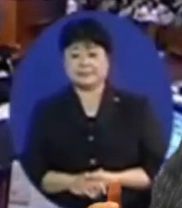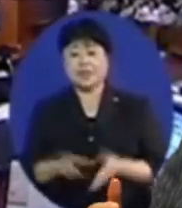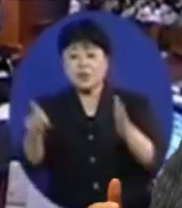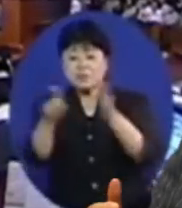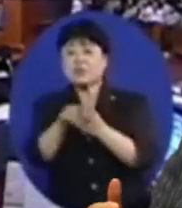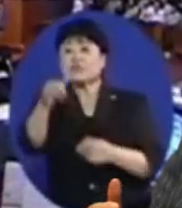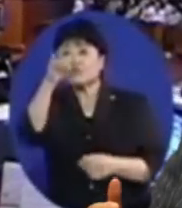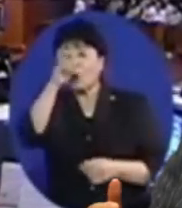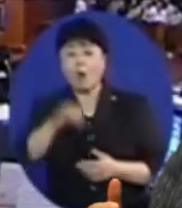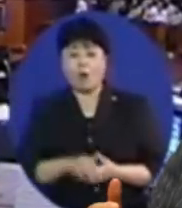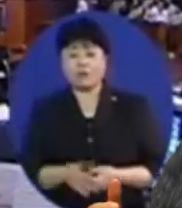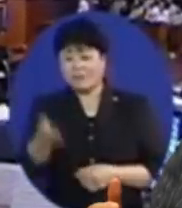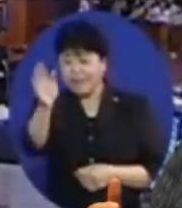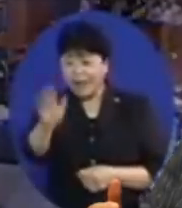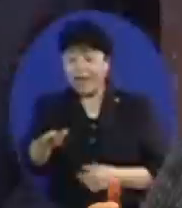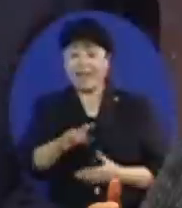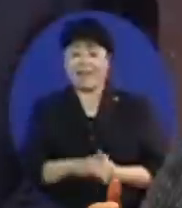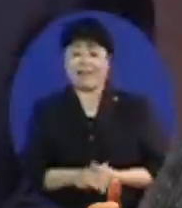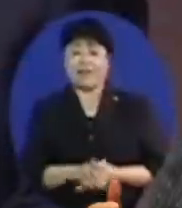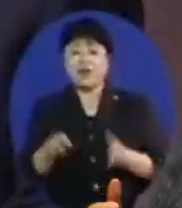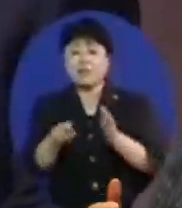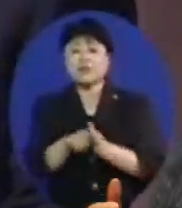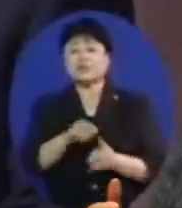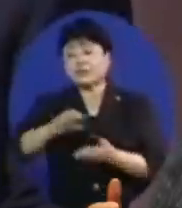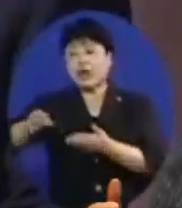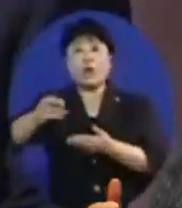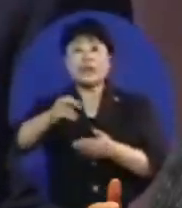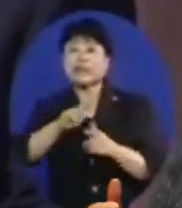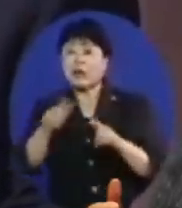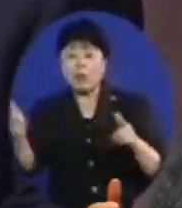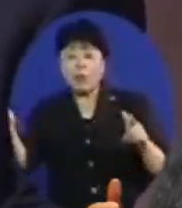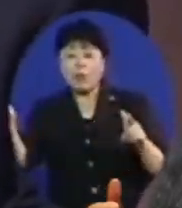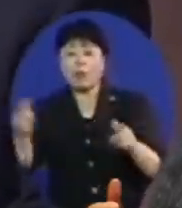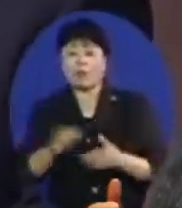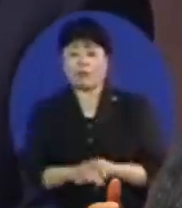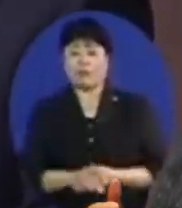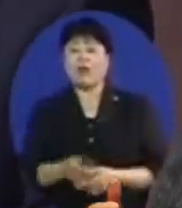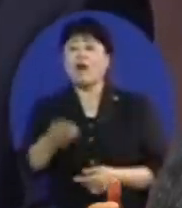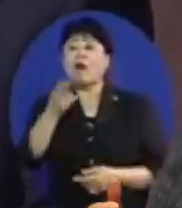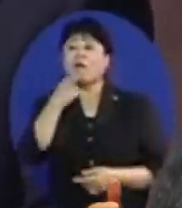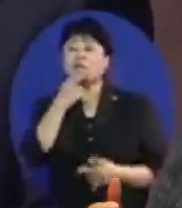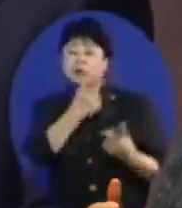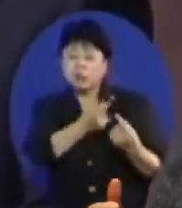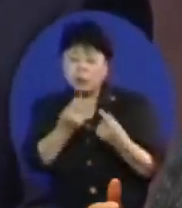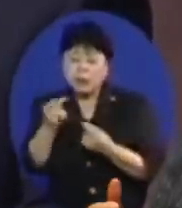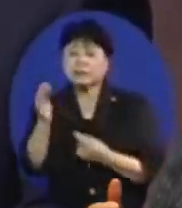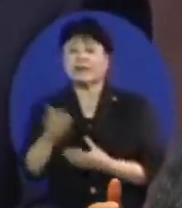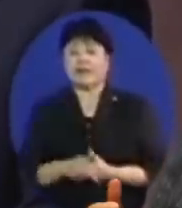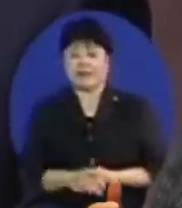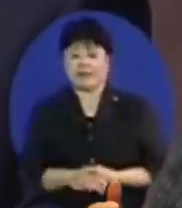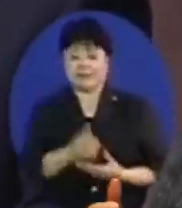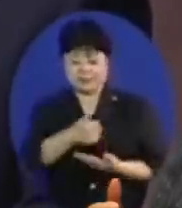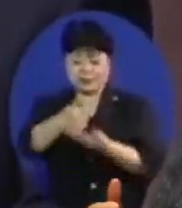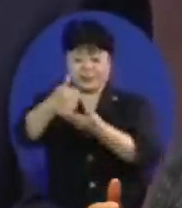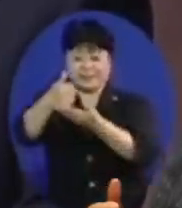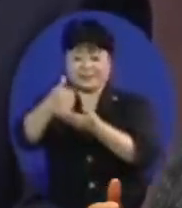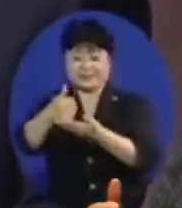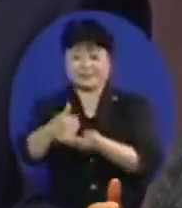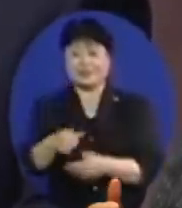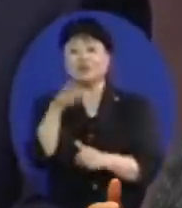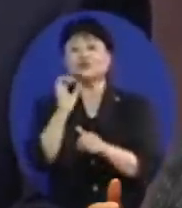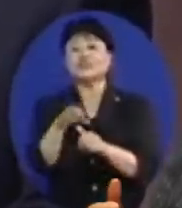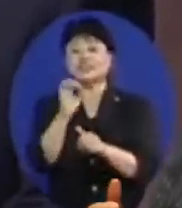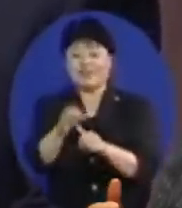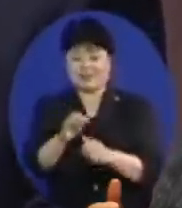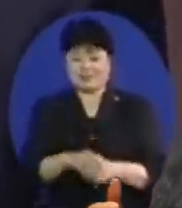믿음이 있는데도 믿음을 사용하지 않으니까 없는 것이 되고 만 것입니다. 주님께서 우신